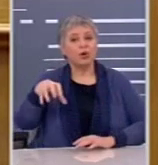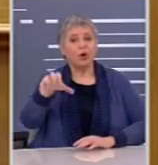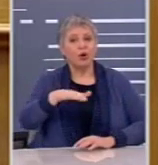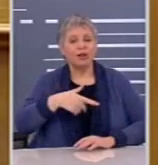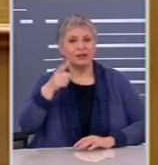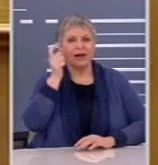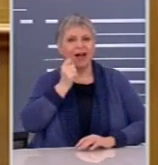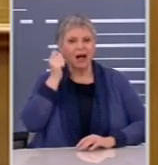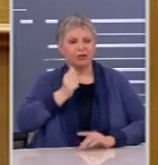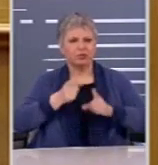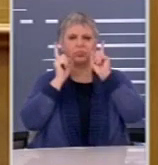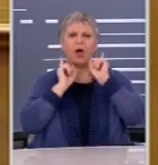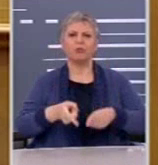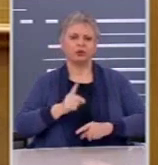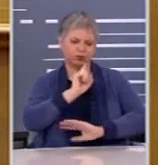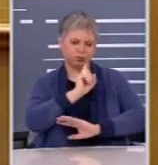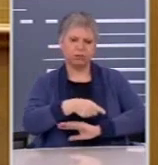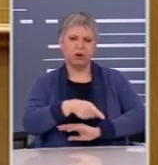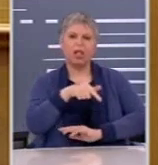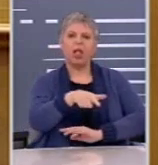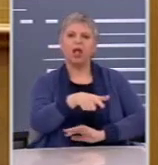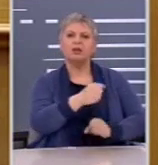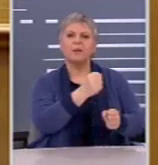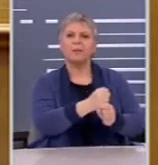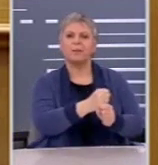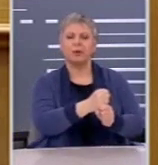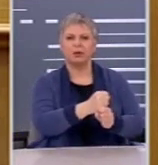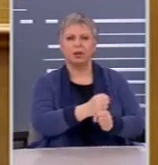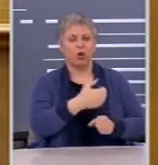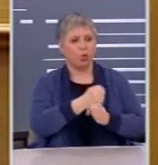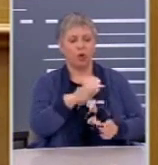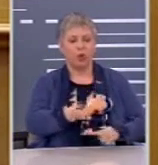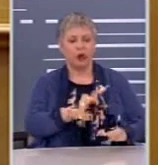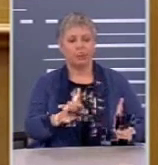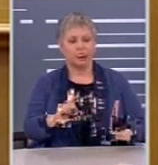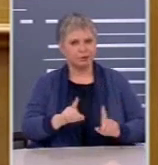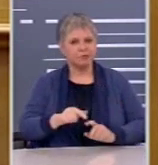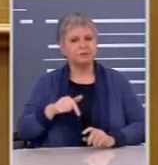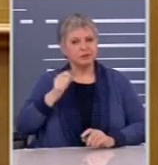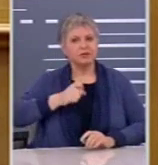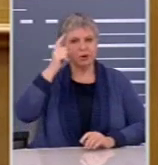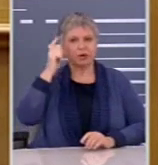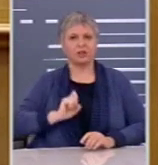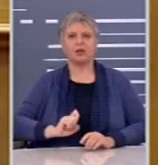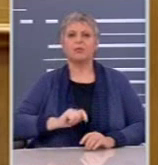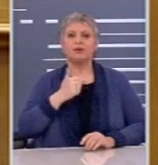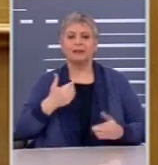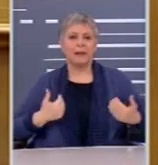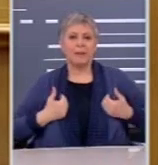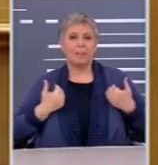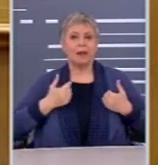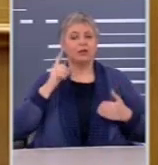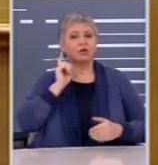μην εργαστούν. Είναι γνωστό και χιλιοεπομένο ότι οι γυναίκες και ιδίως οι νεότερες γυναίκες βρίσκονται στο στόχαστρο